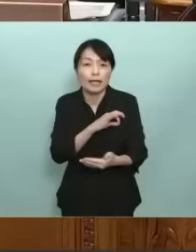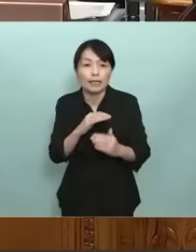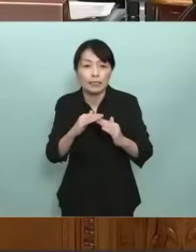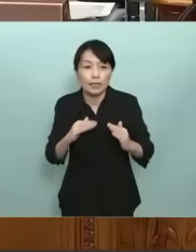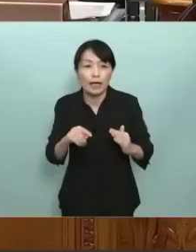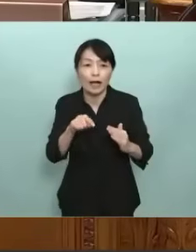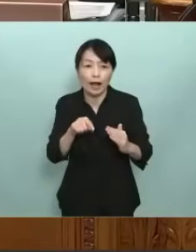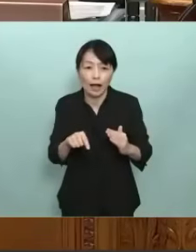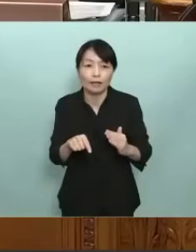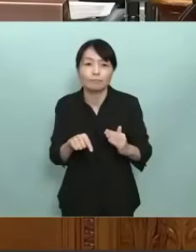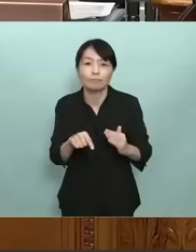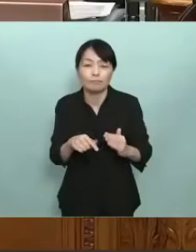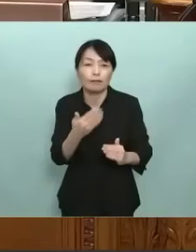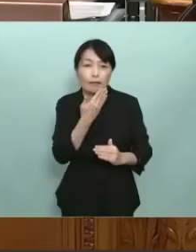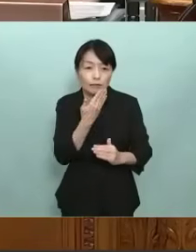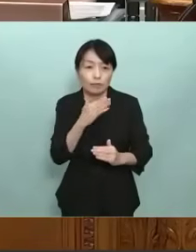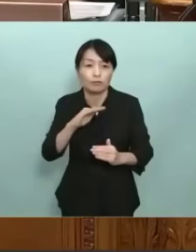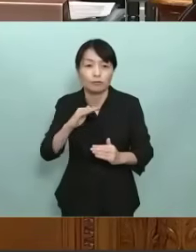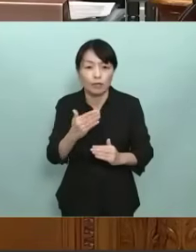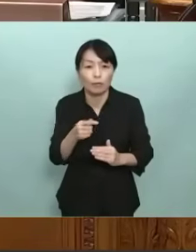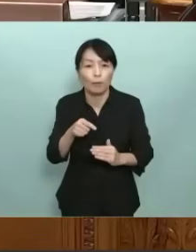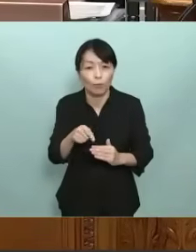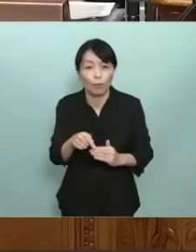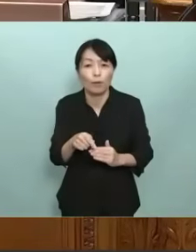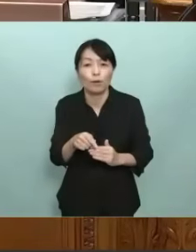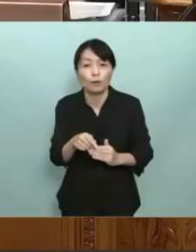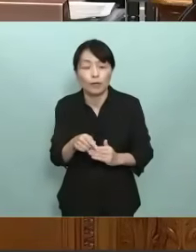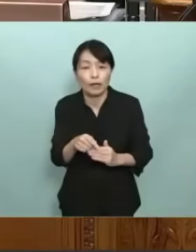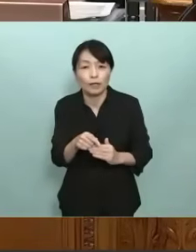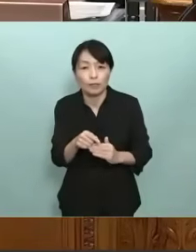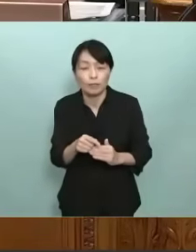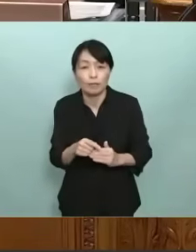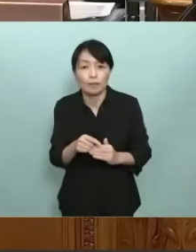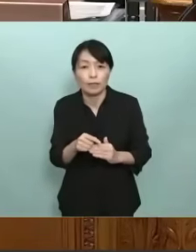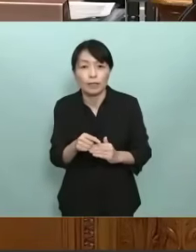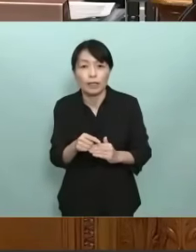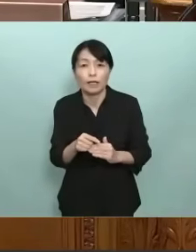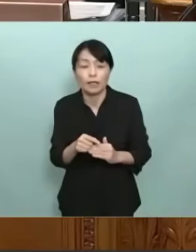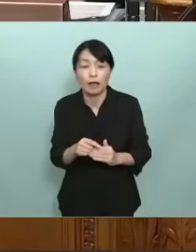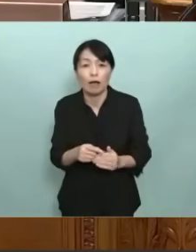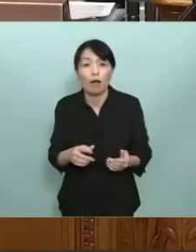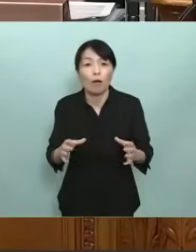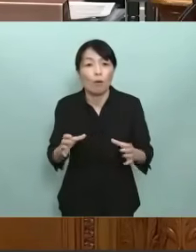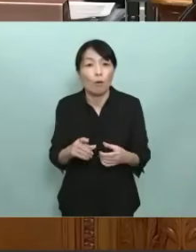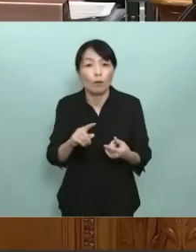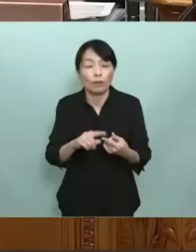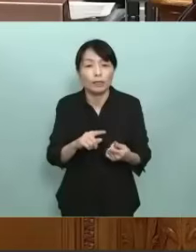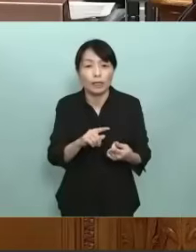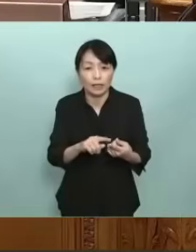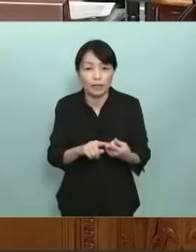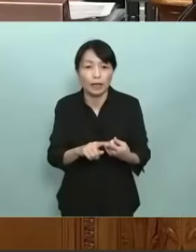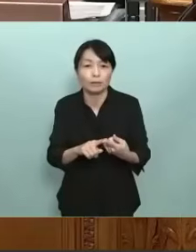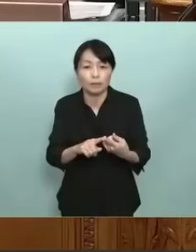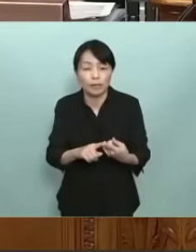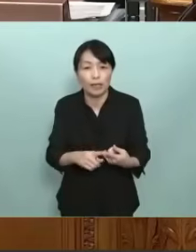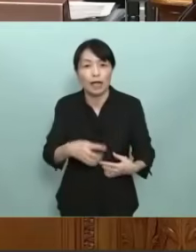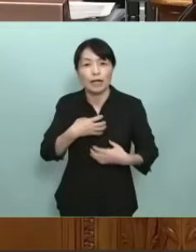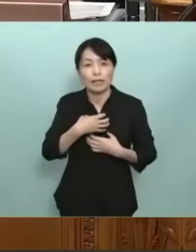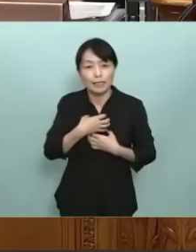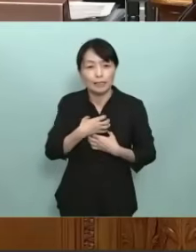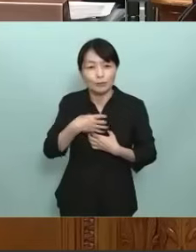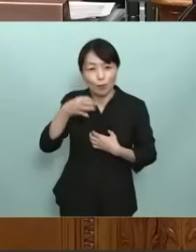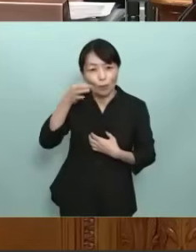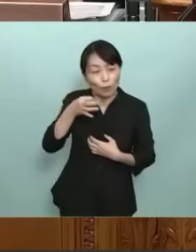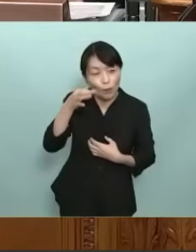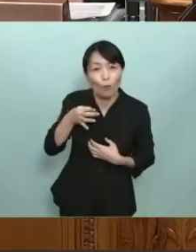円滑化や米国原子力規制委員会で取り入れられている合理的なリスクベネフィット評価なども取り入れる